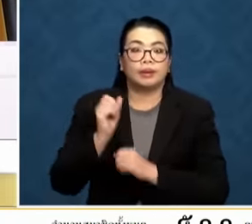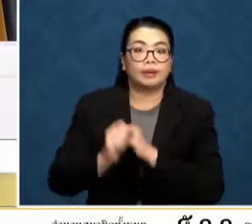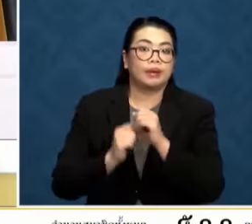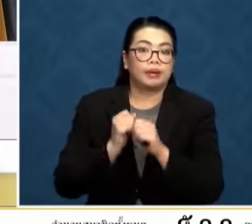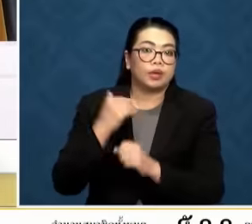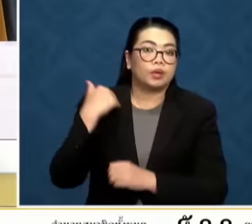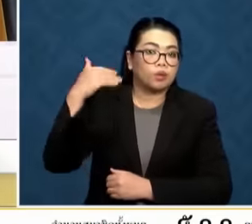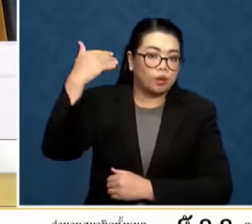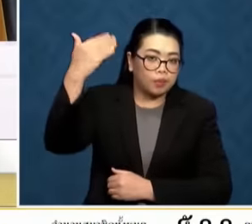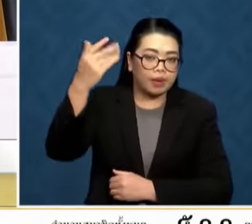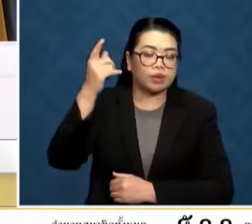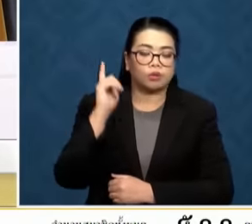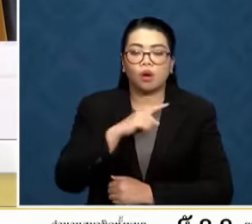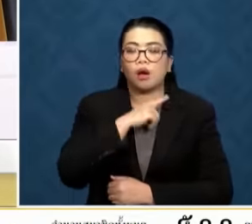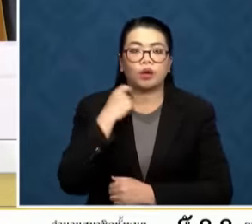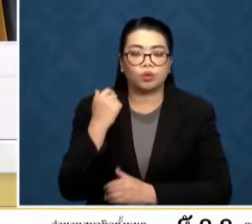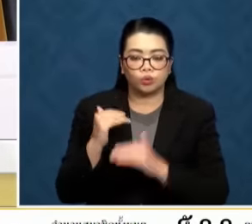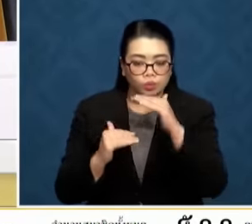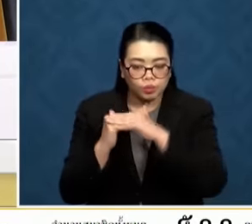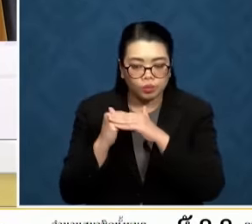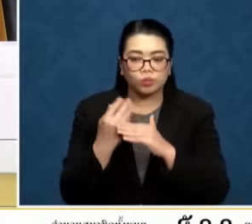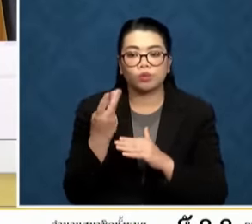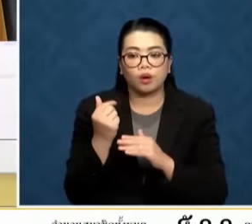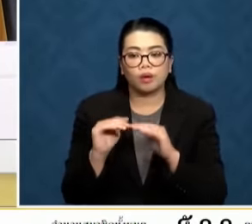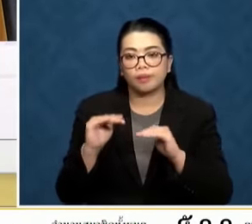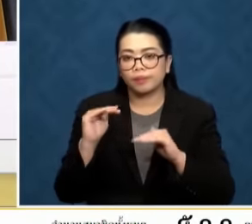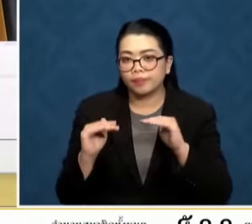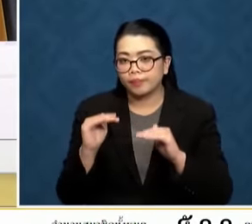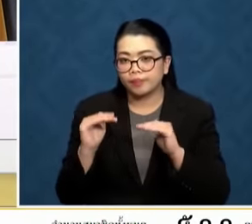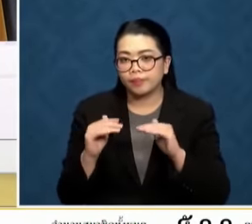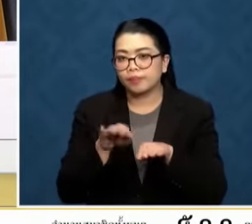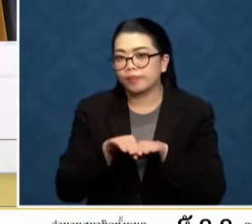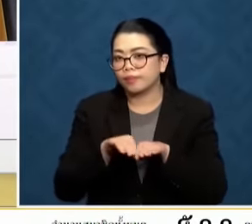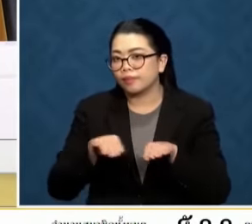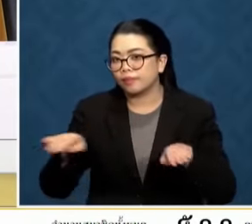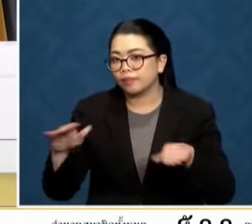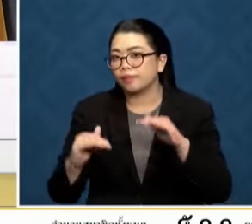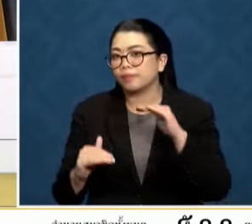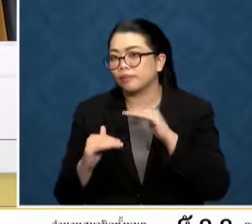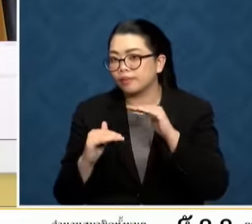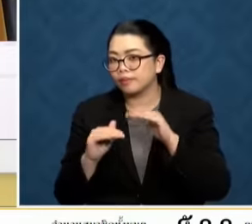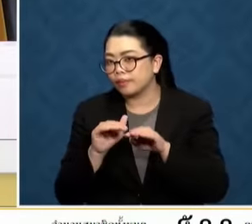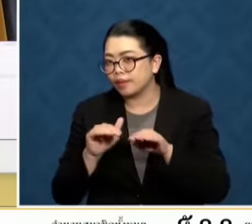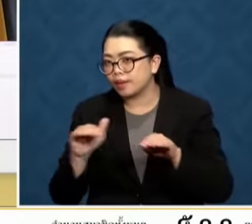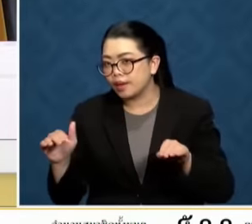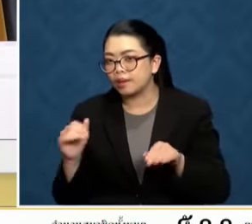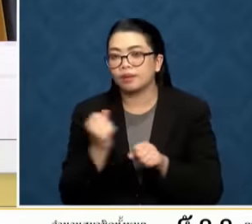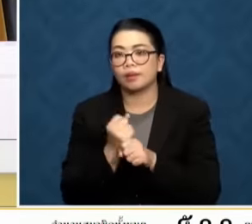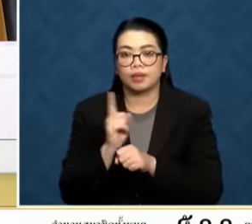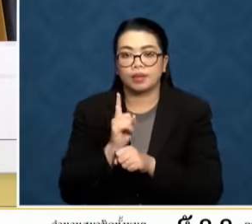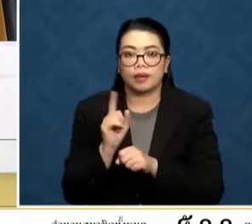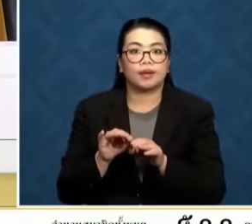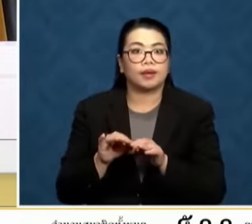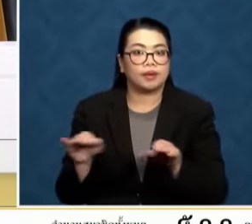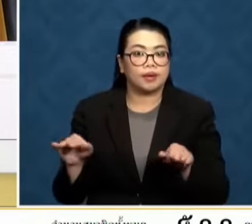ไปควรจะจะอยู่ที่เท่าไหร่และเรารักษาการขาดดุลงบประมาณให้อยู่ในเกณฑ์อย่าง